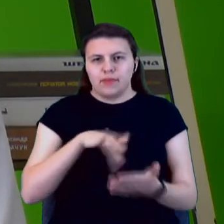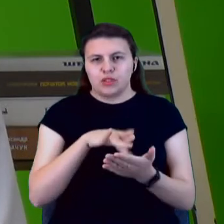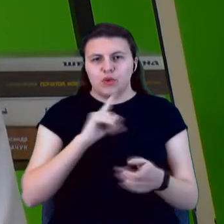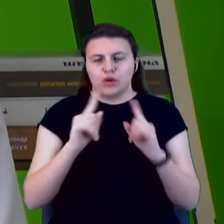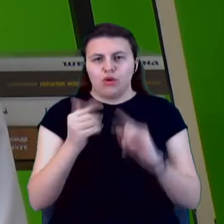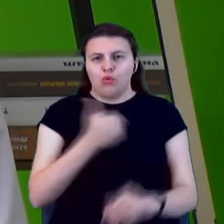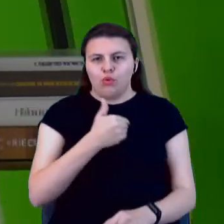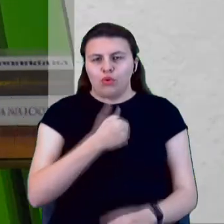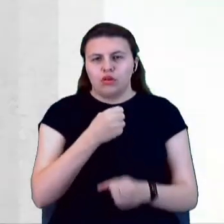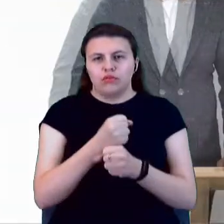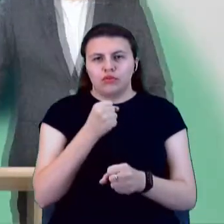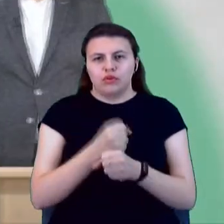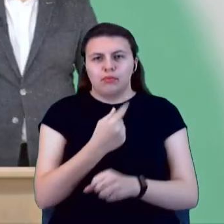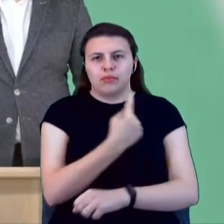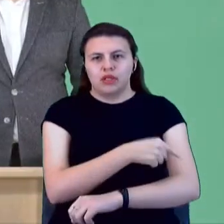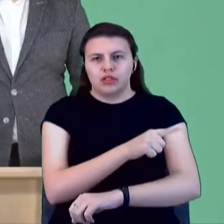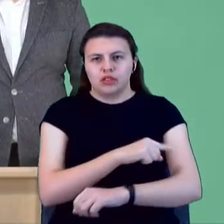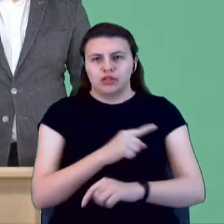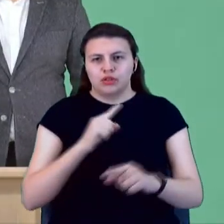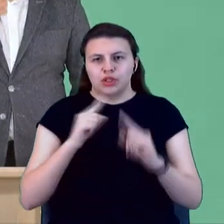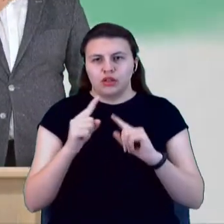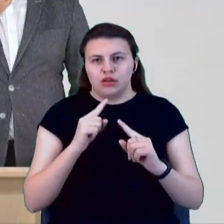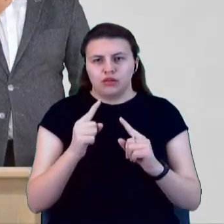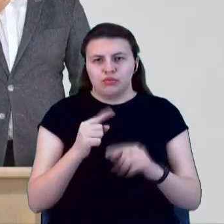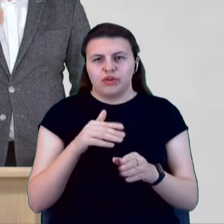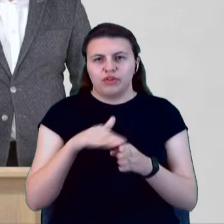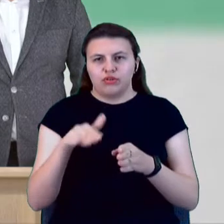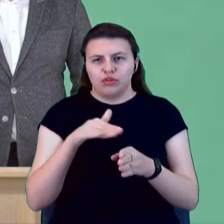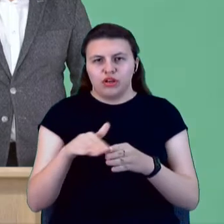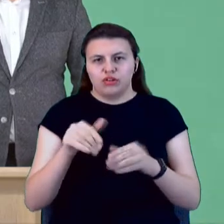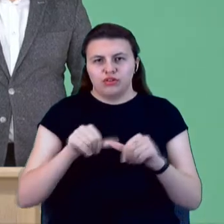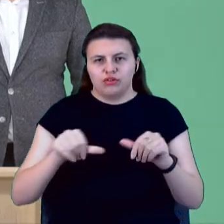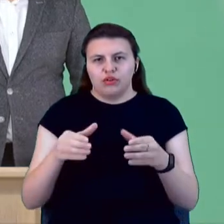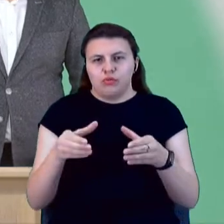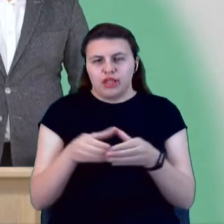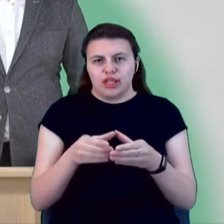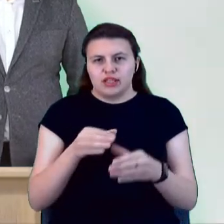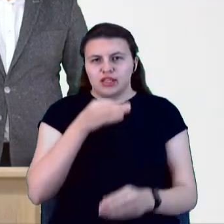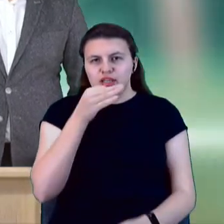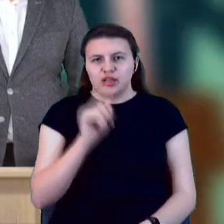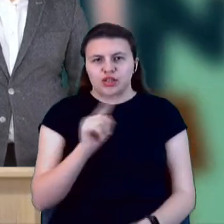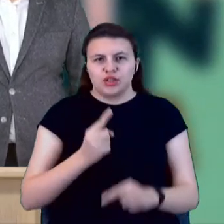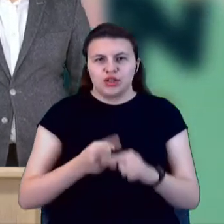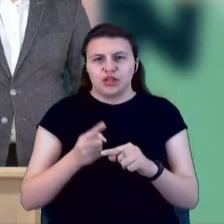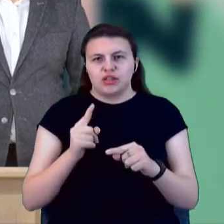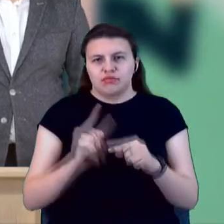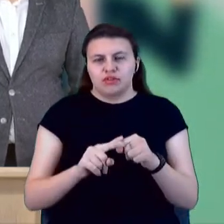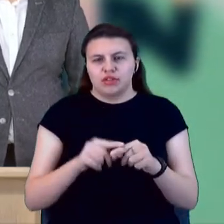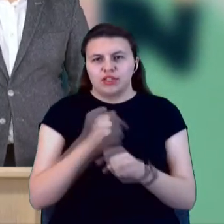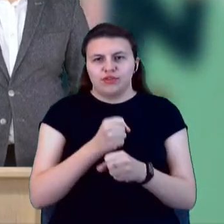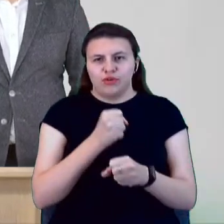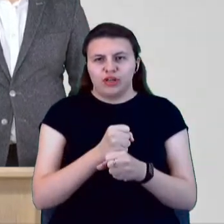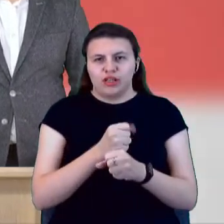медичну раду при виконавчому комітеті. Розкажіть, будь ласка, що створення ось цієї медичної ради, воно змінює